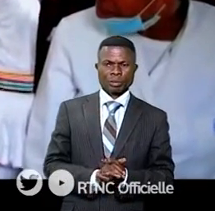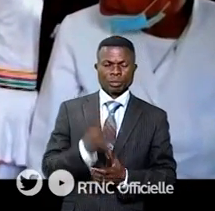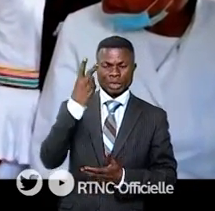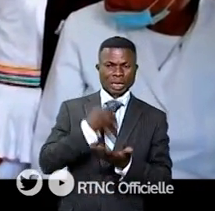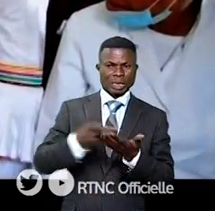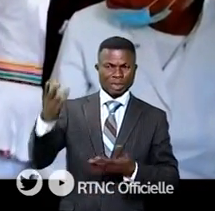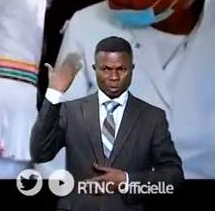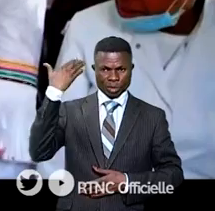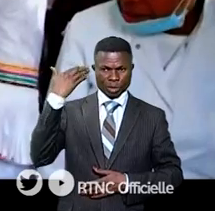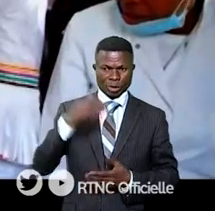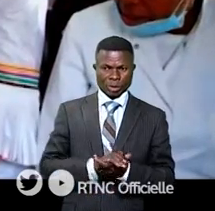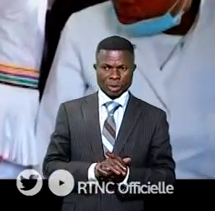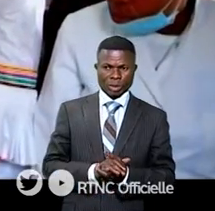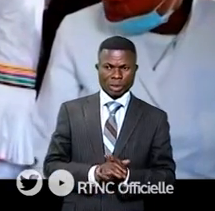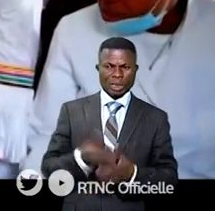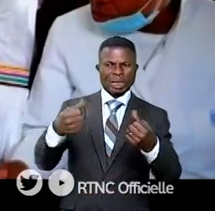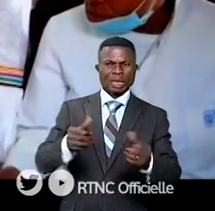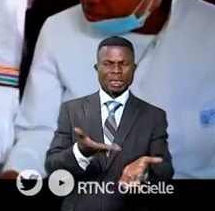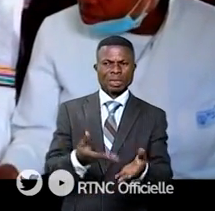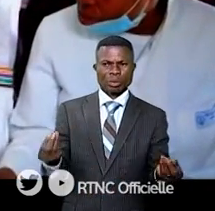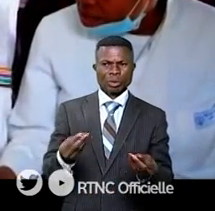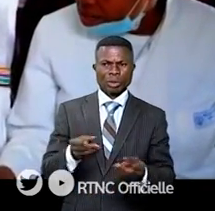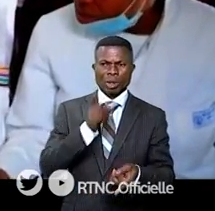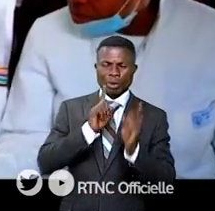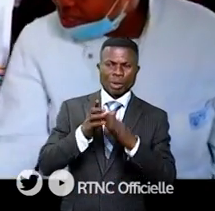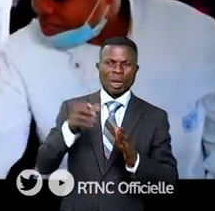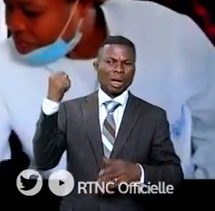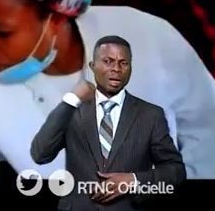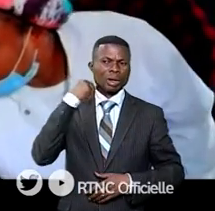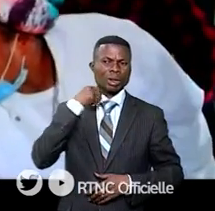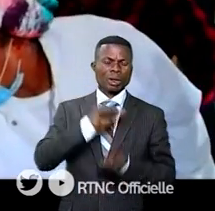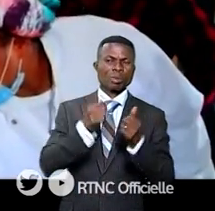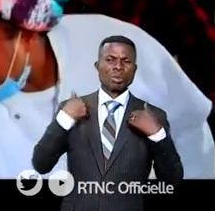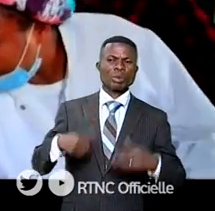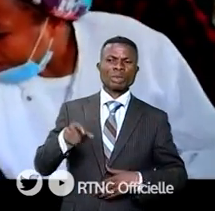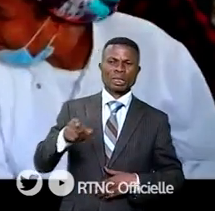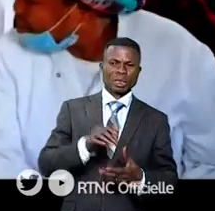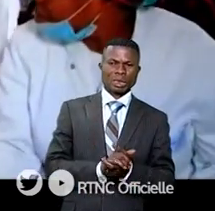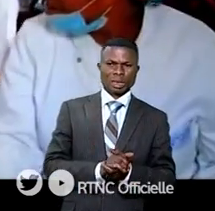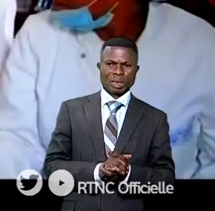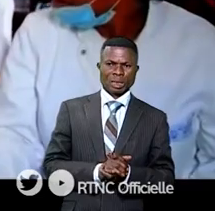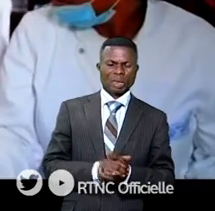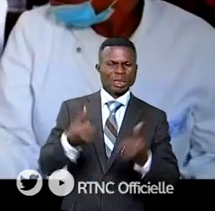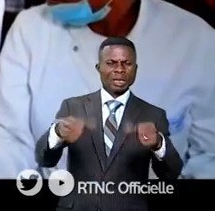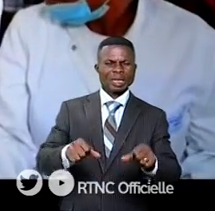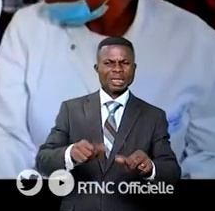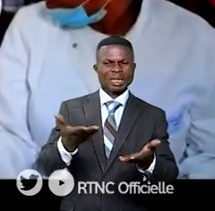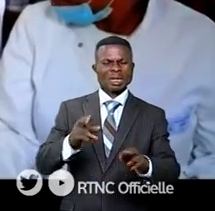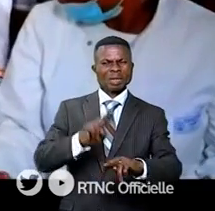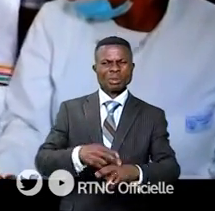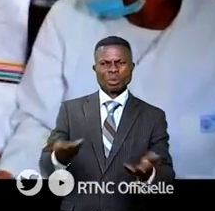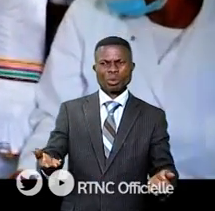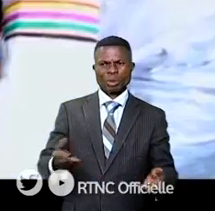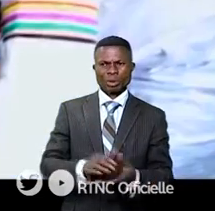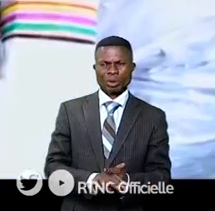passées. Et vous laissez comme ça ? Nous avons causé avec le docteur Lel. Ça, c'est au-dessus. Oui, je sais. Et oui. La plaie